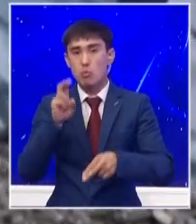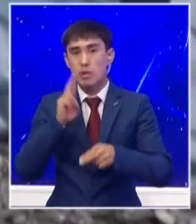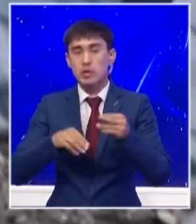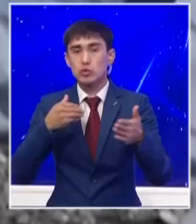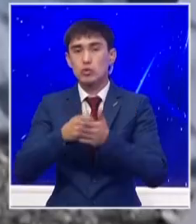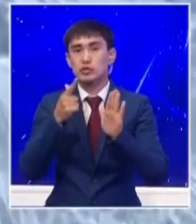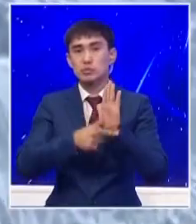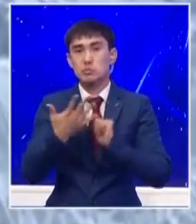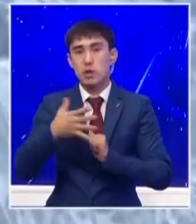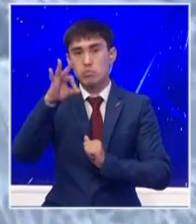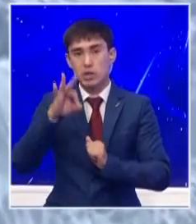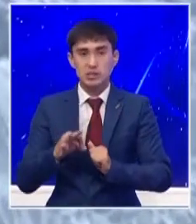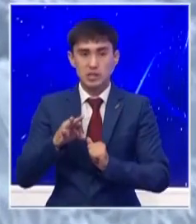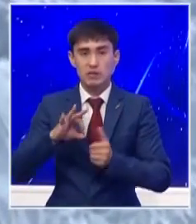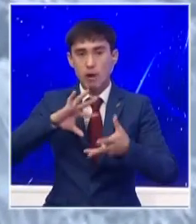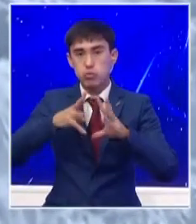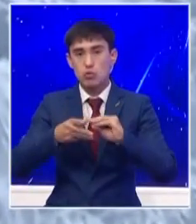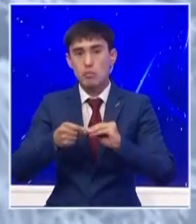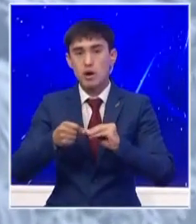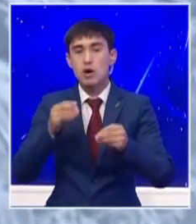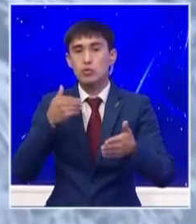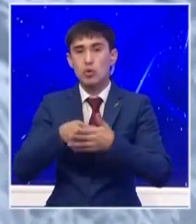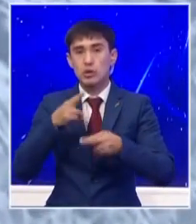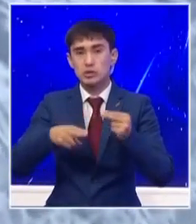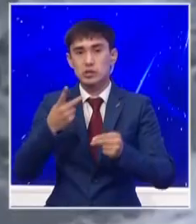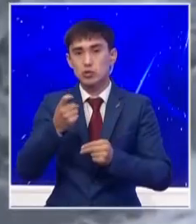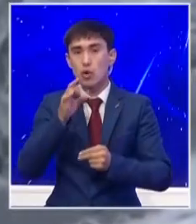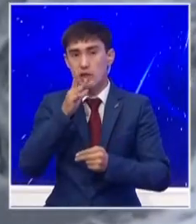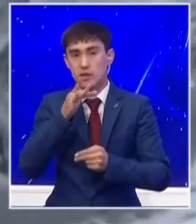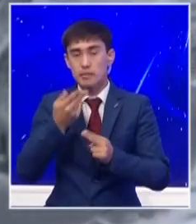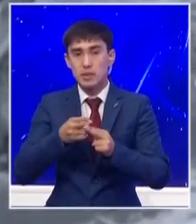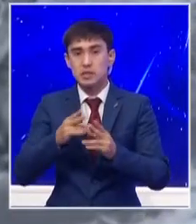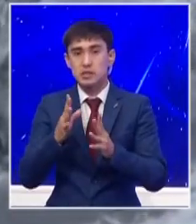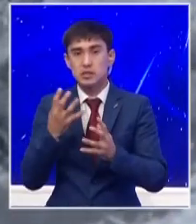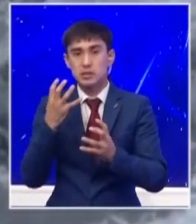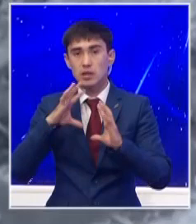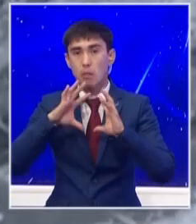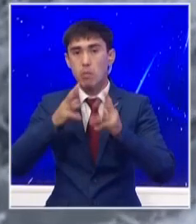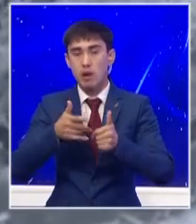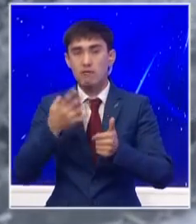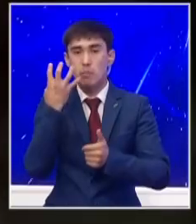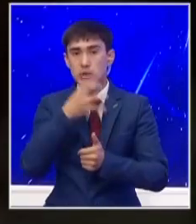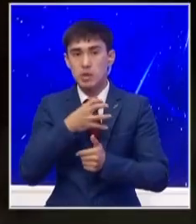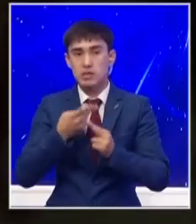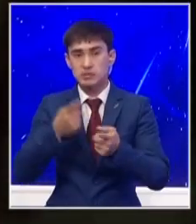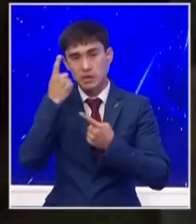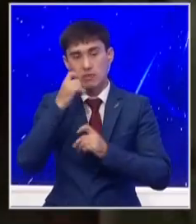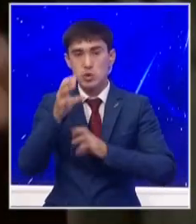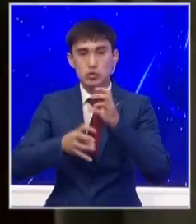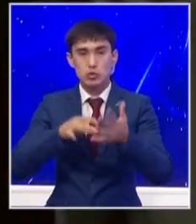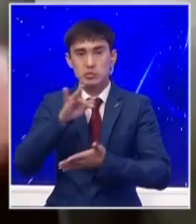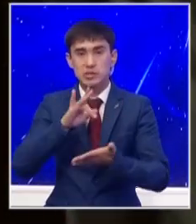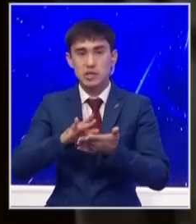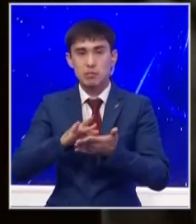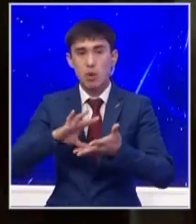до 75% объема уже к концу этого столетия из-за глобального потепления. Об этом заявили в Международном центре